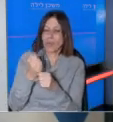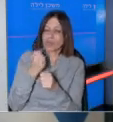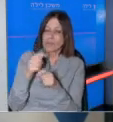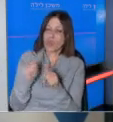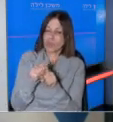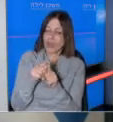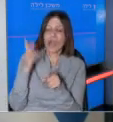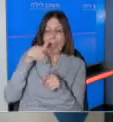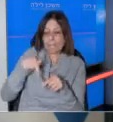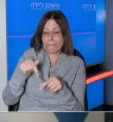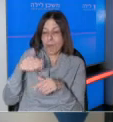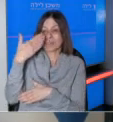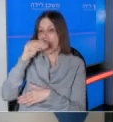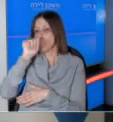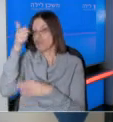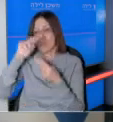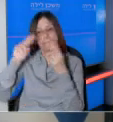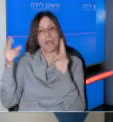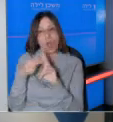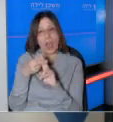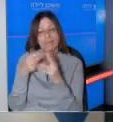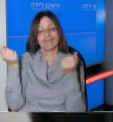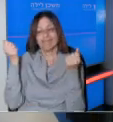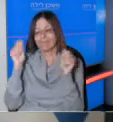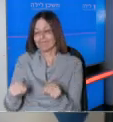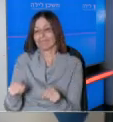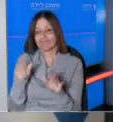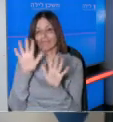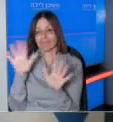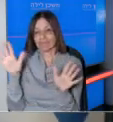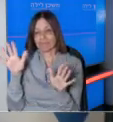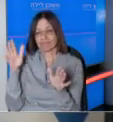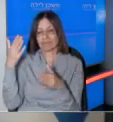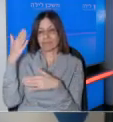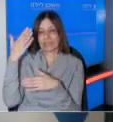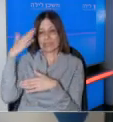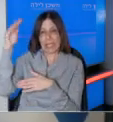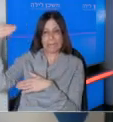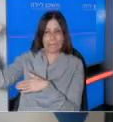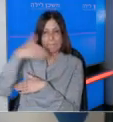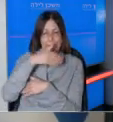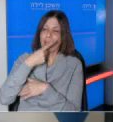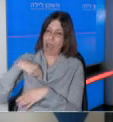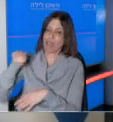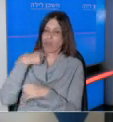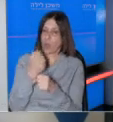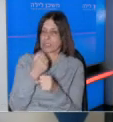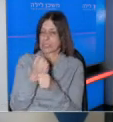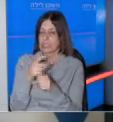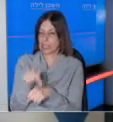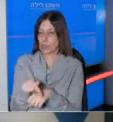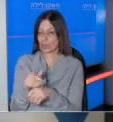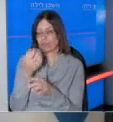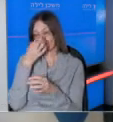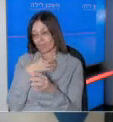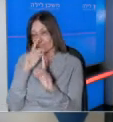המדינה הראשונה בעולם שסגרה את שעריה לזרים, זה אנחנו.